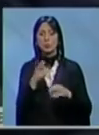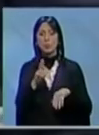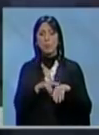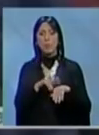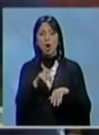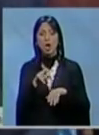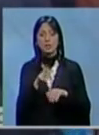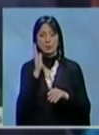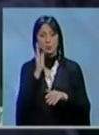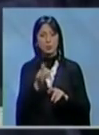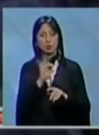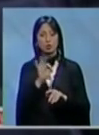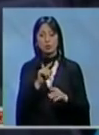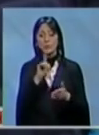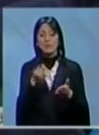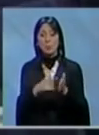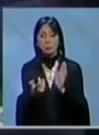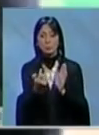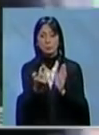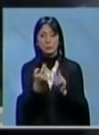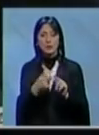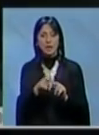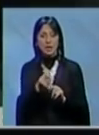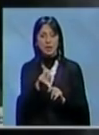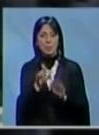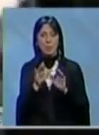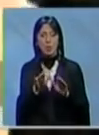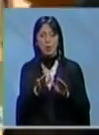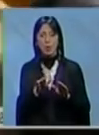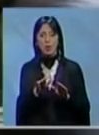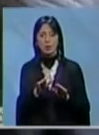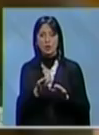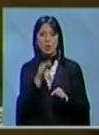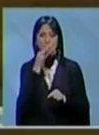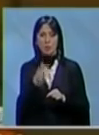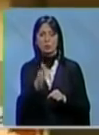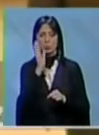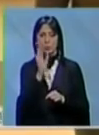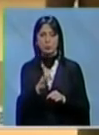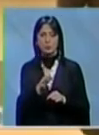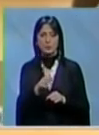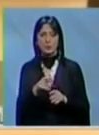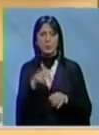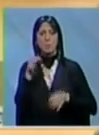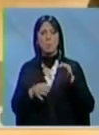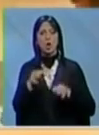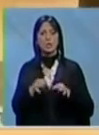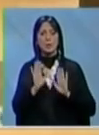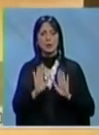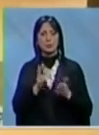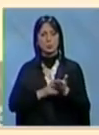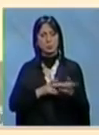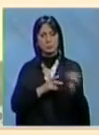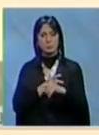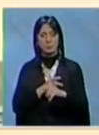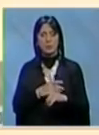პოლიციას მის მიმართ ექნებოდა გარკვეული შეკითხვები, მხოლოდ უპასუხებდა მაგისტრ მოსამართლეს. ამის შემდეგ